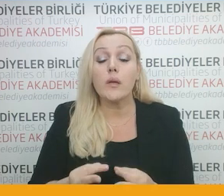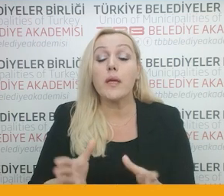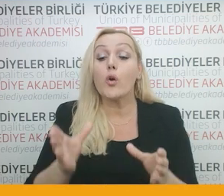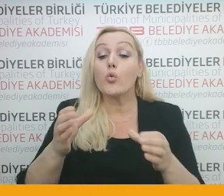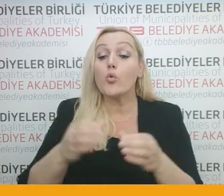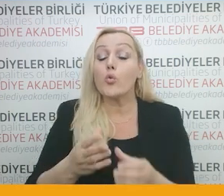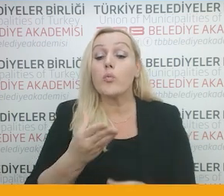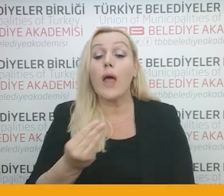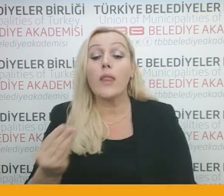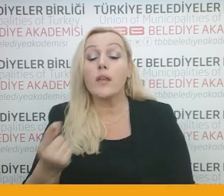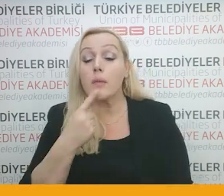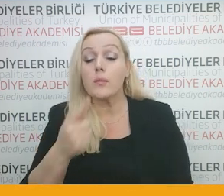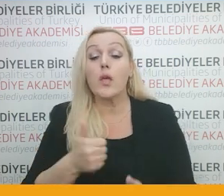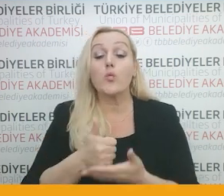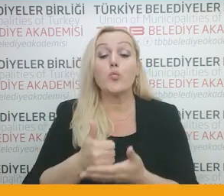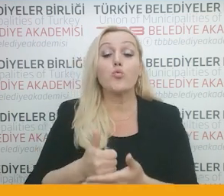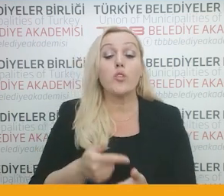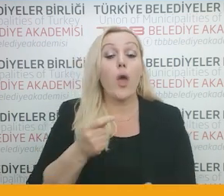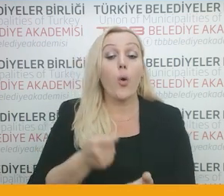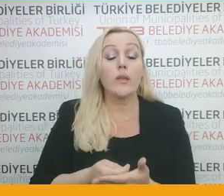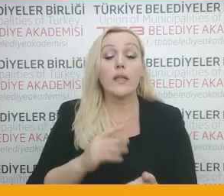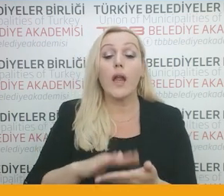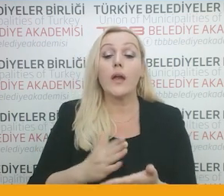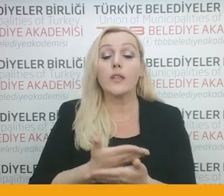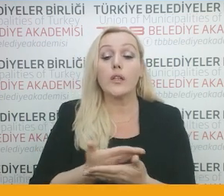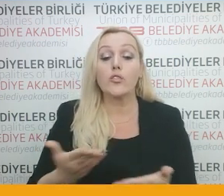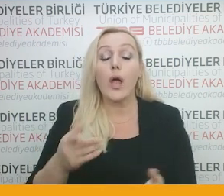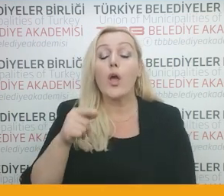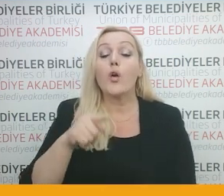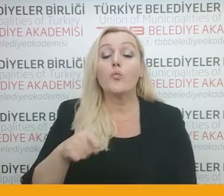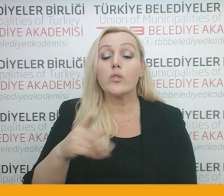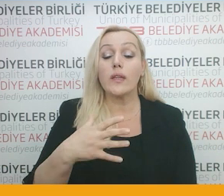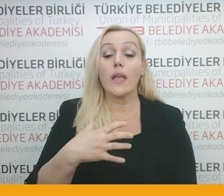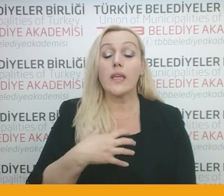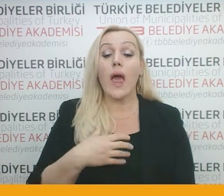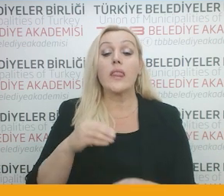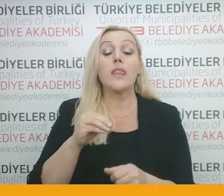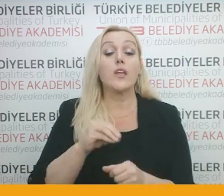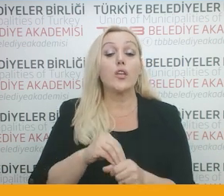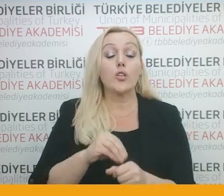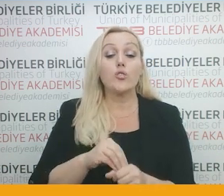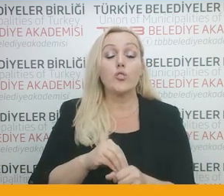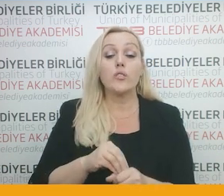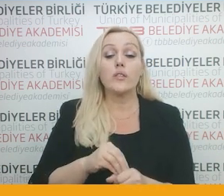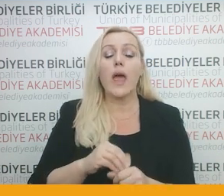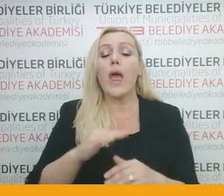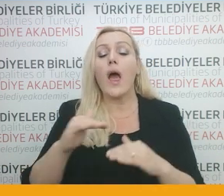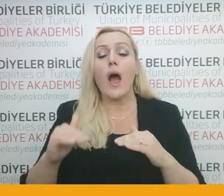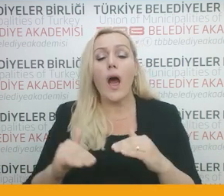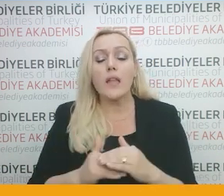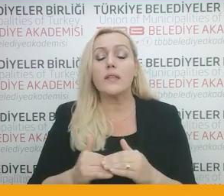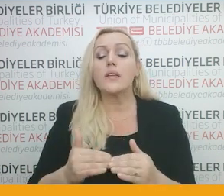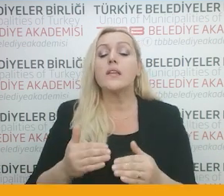dediğimiz bütçe ödenekleri arkadaşlar. Bunların da kendi içinde alt düzeyleri var. Mal ve hizmet alımları